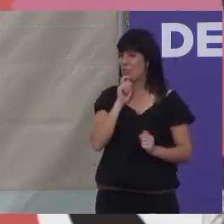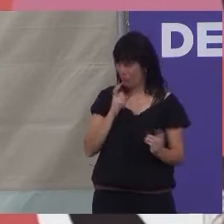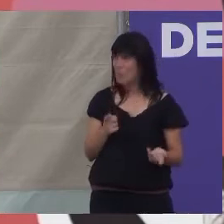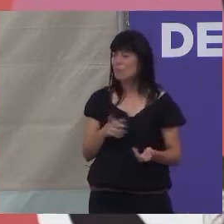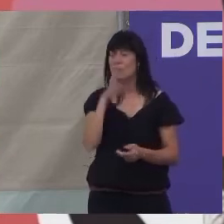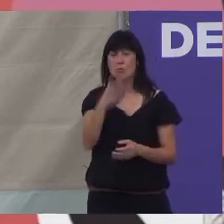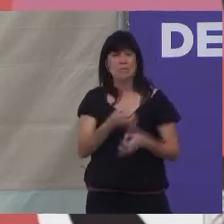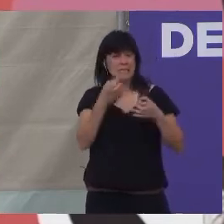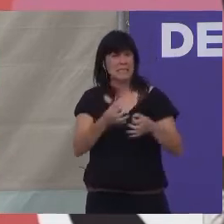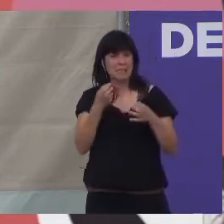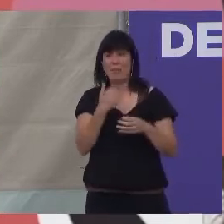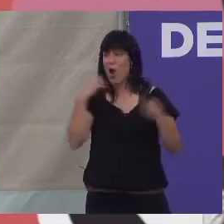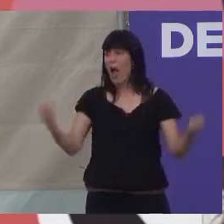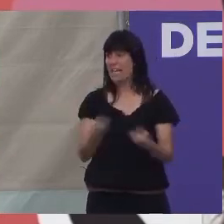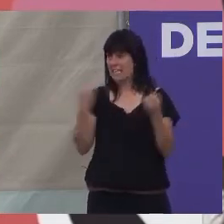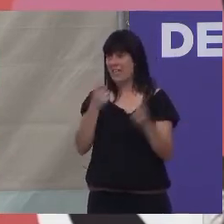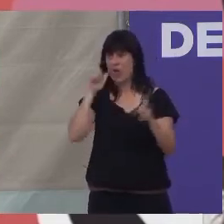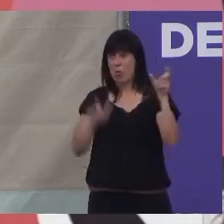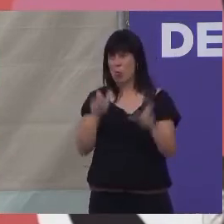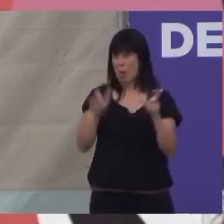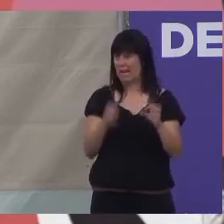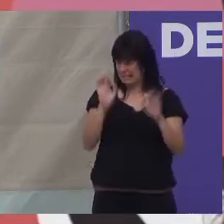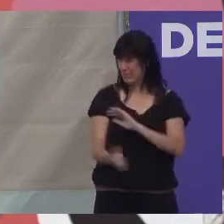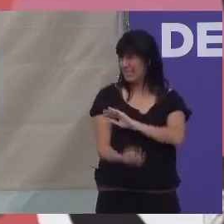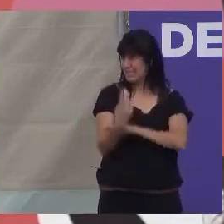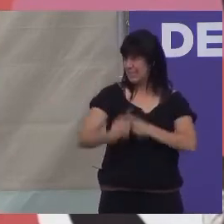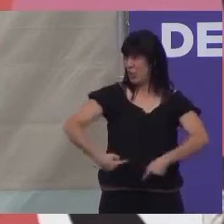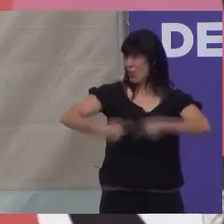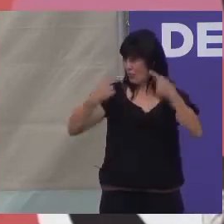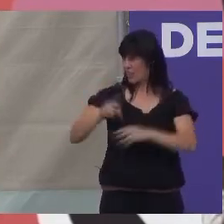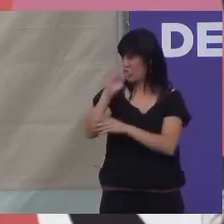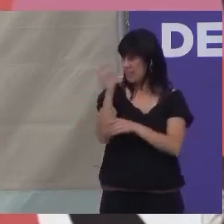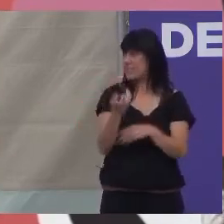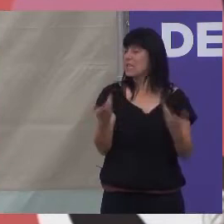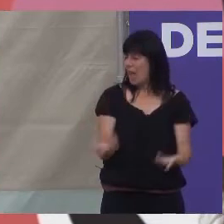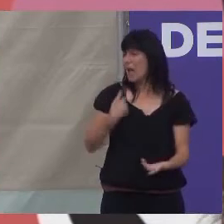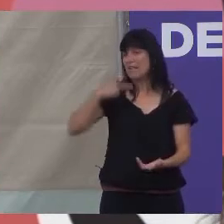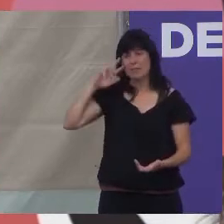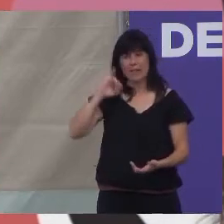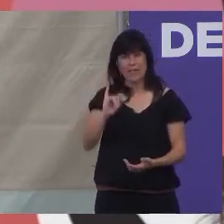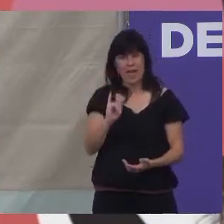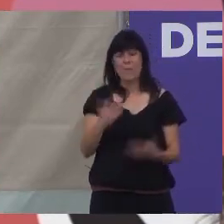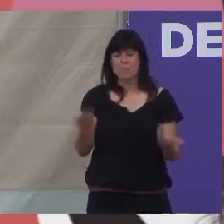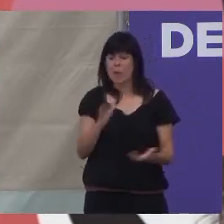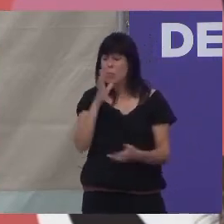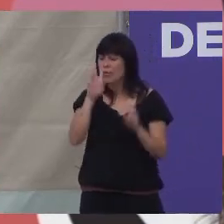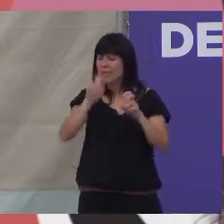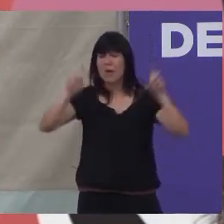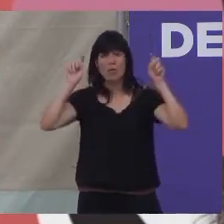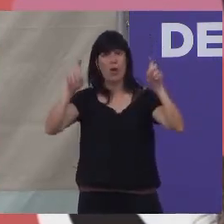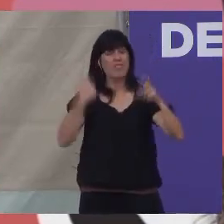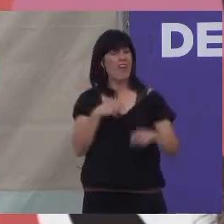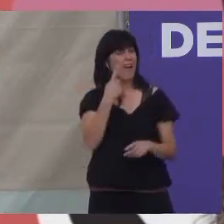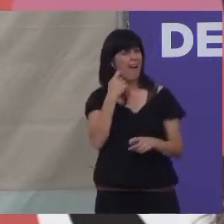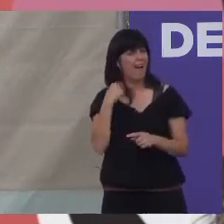en qualsevol activitat humana. Així, en l'ensenyament estem acostumats a viure la diversitat del